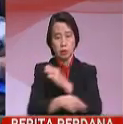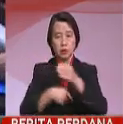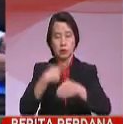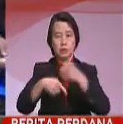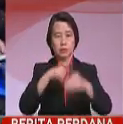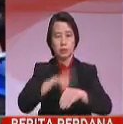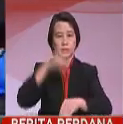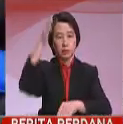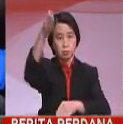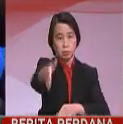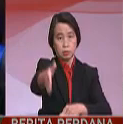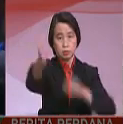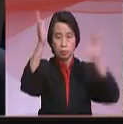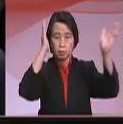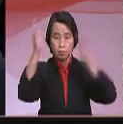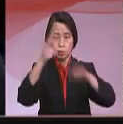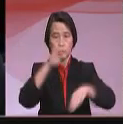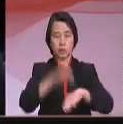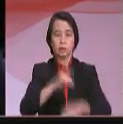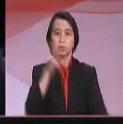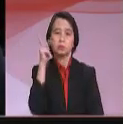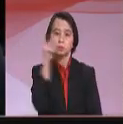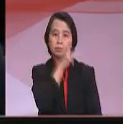masa depan Malaysia di Kajang.